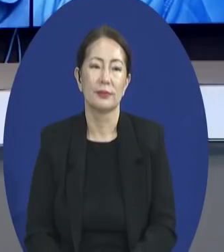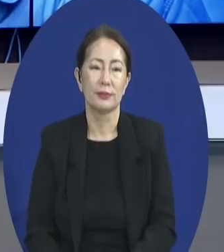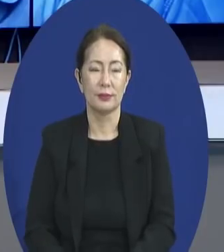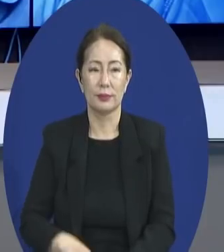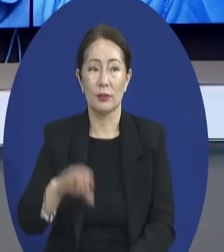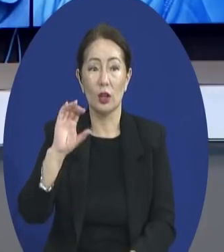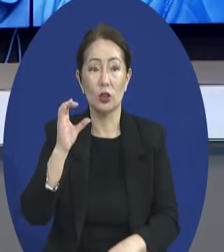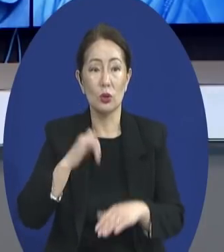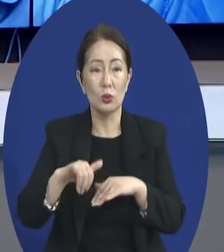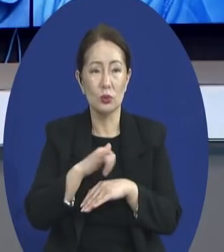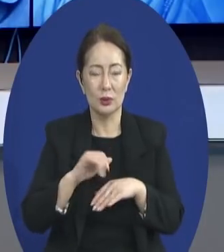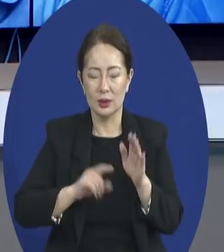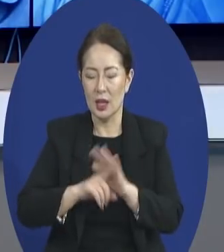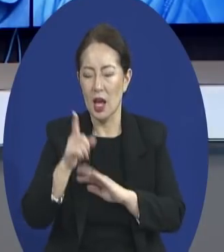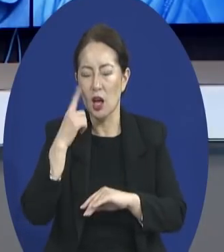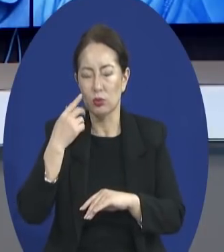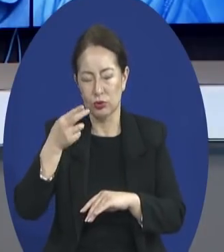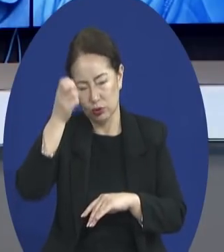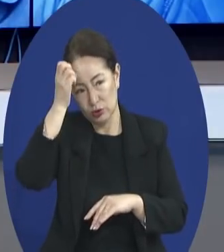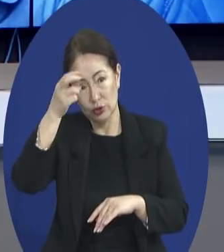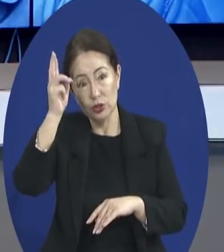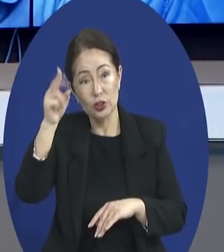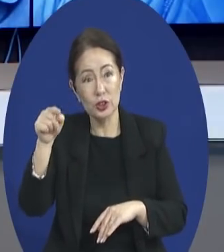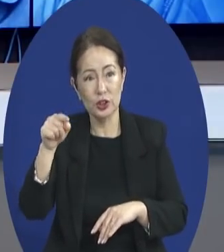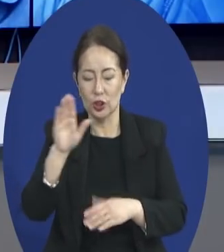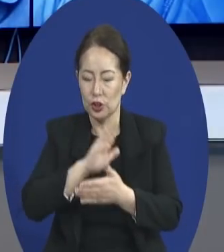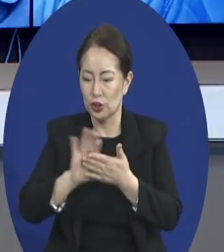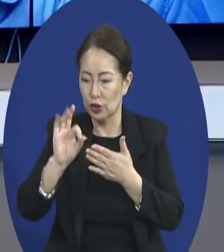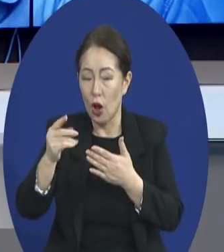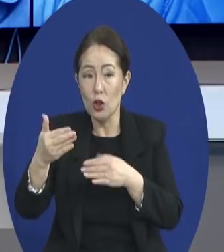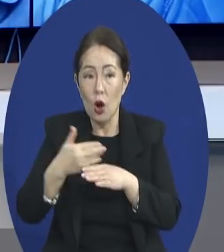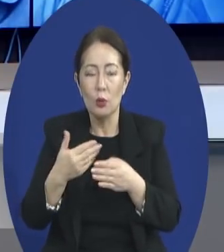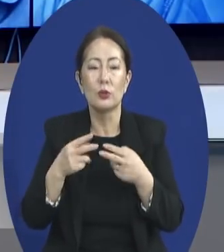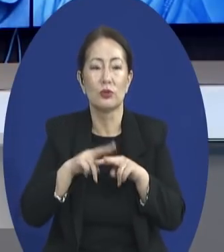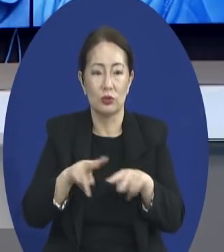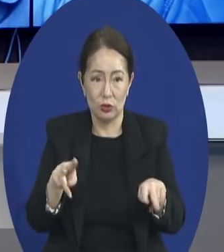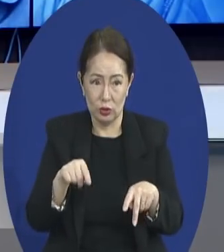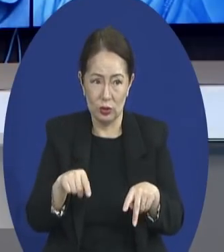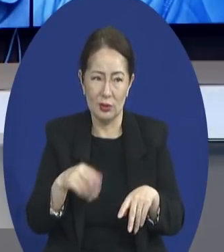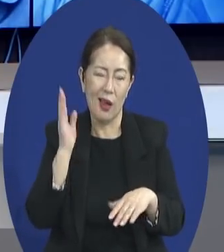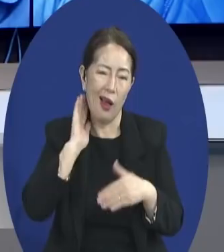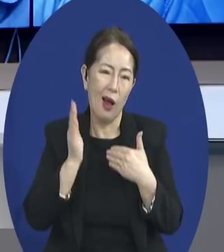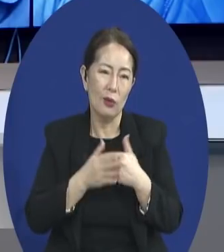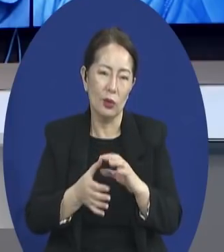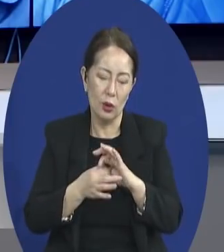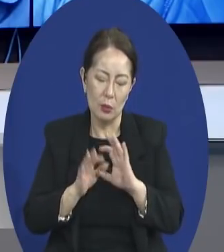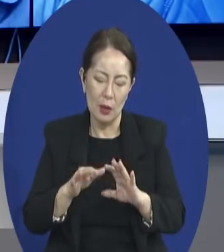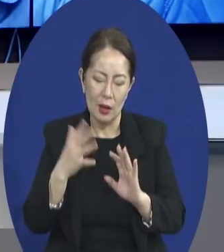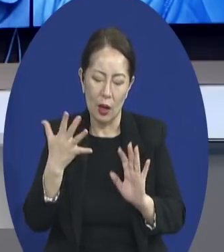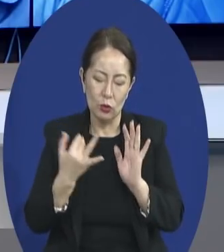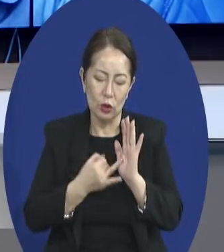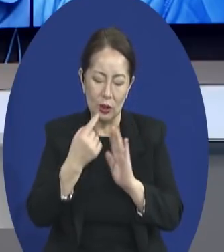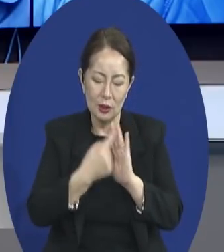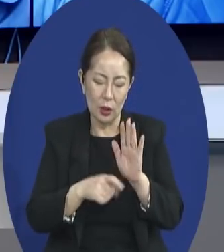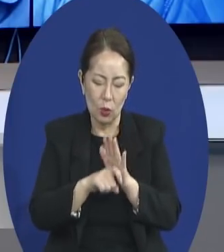Бүгд найрамдах Солонгос улсын анхны эмэгтэй ерөнхийлөгч Пакин Хэг шинэ оны босгон дээр суллаа. Тэрээр авлигын хэрэгээр 57 сарын турш хоригдсон бөгөөд